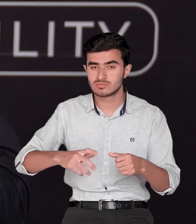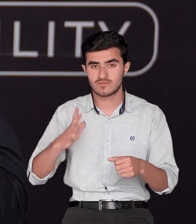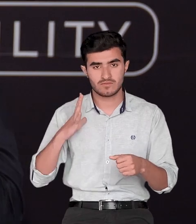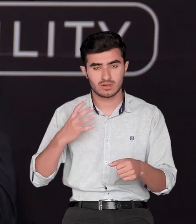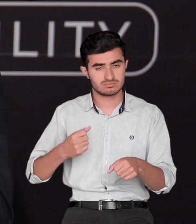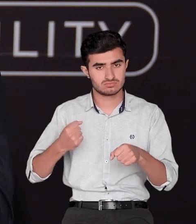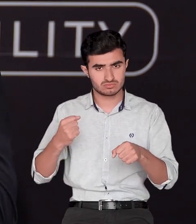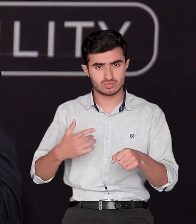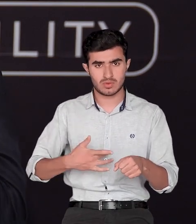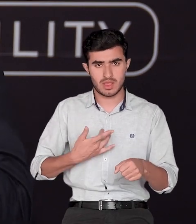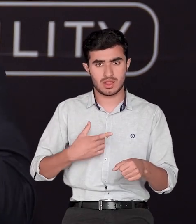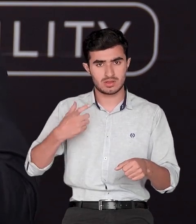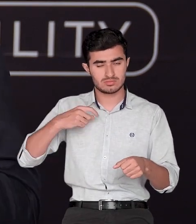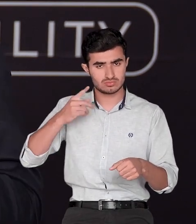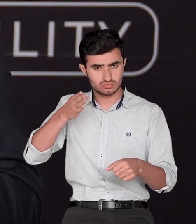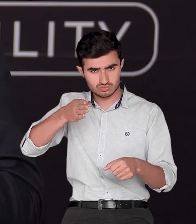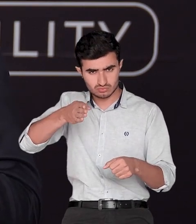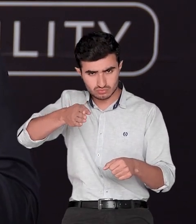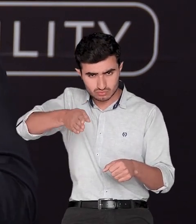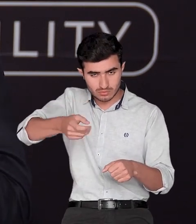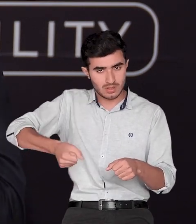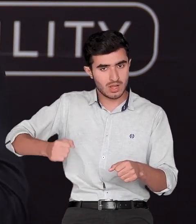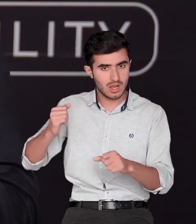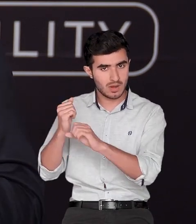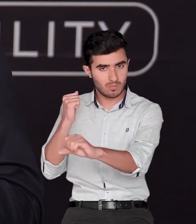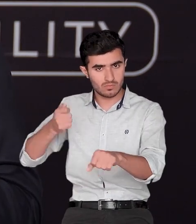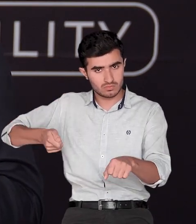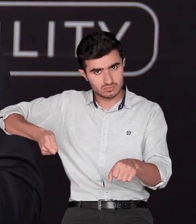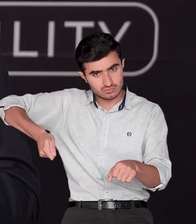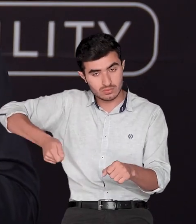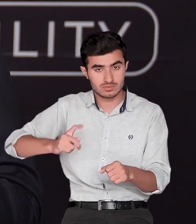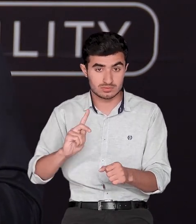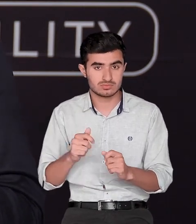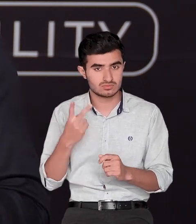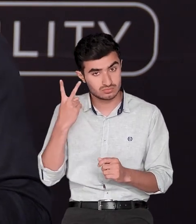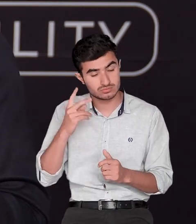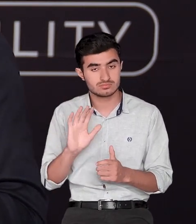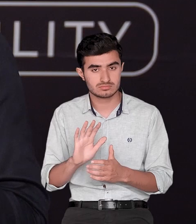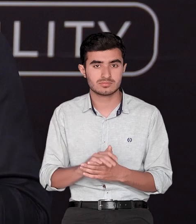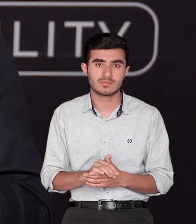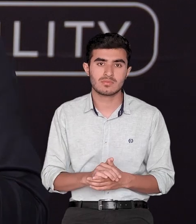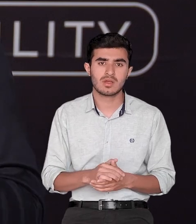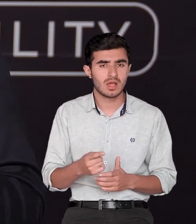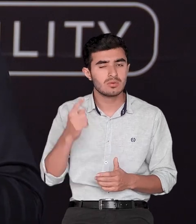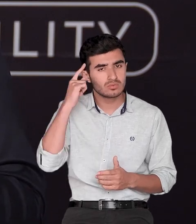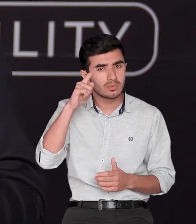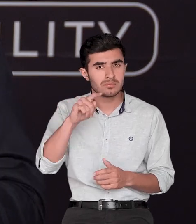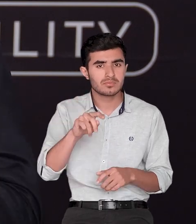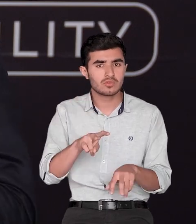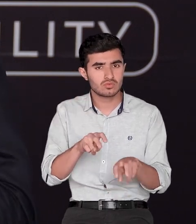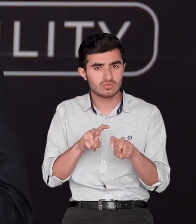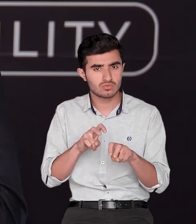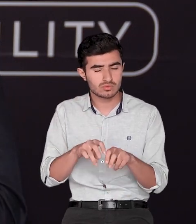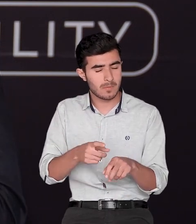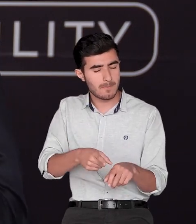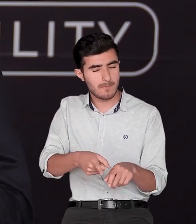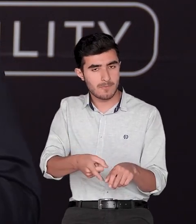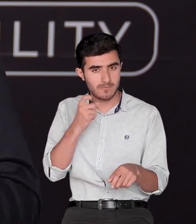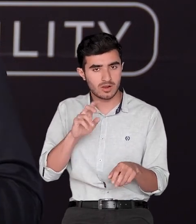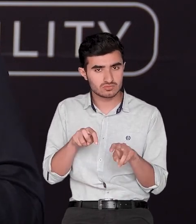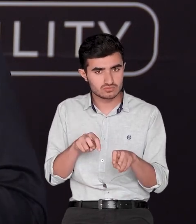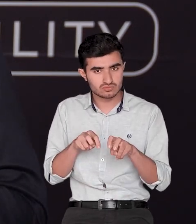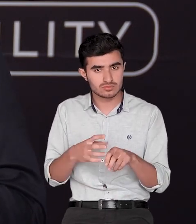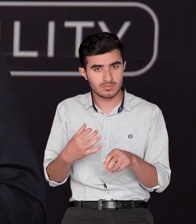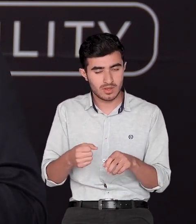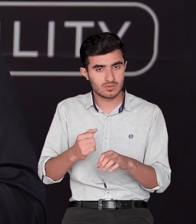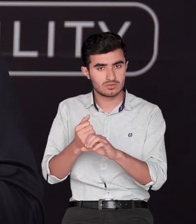अब आप अंदाज़ा लगा लें कि आप घोड़े पे बैठे हैं और घोड़ा हवा में है, और आपने 3 से 4 सेकंड में पहले अपना पोस्चर बनाना है,